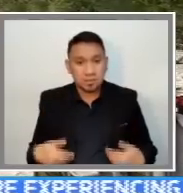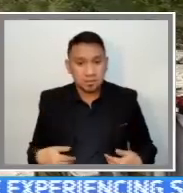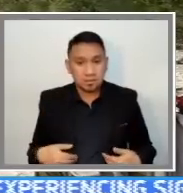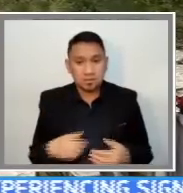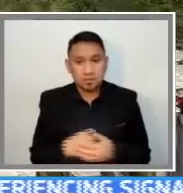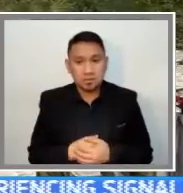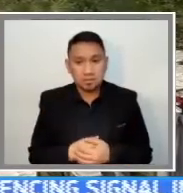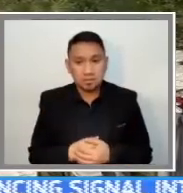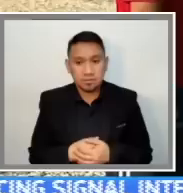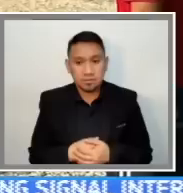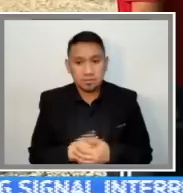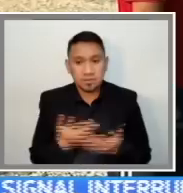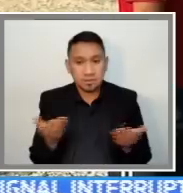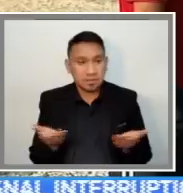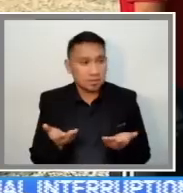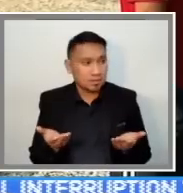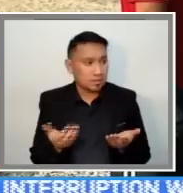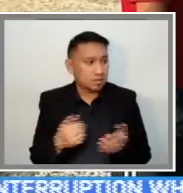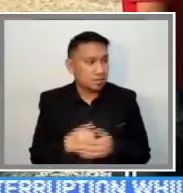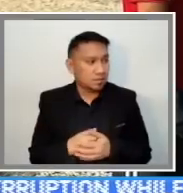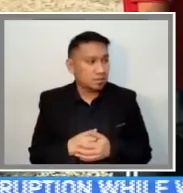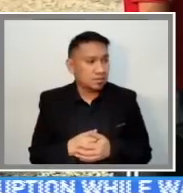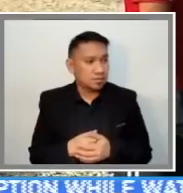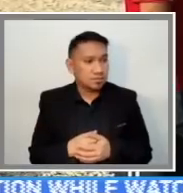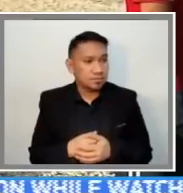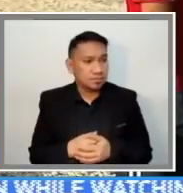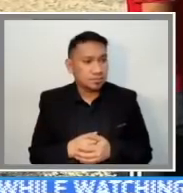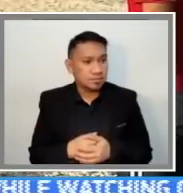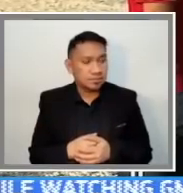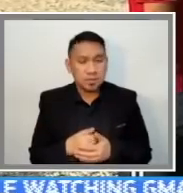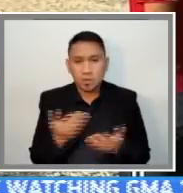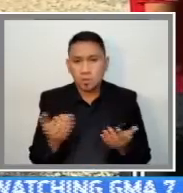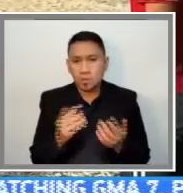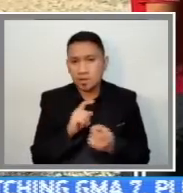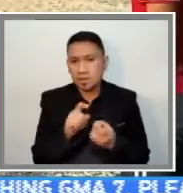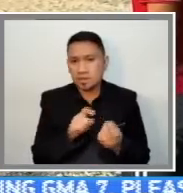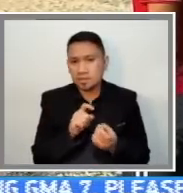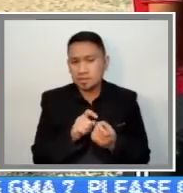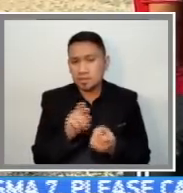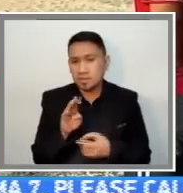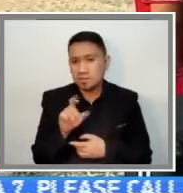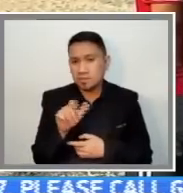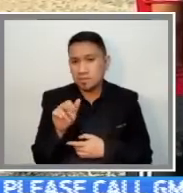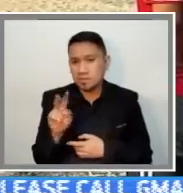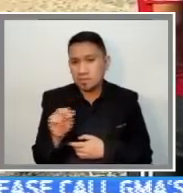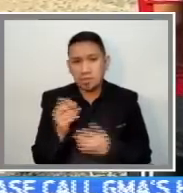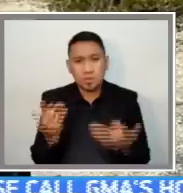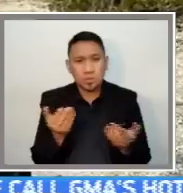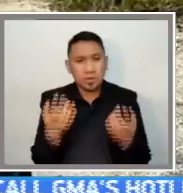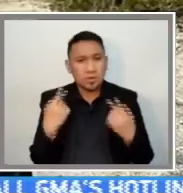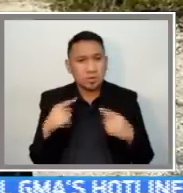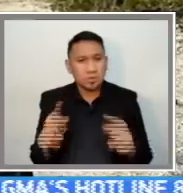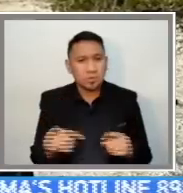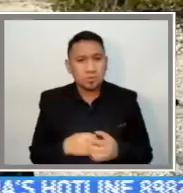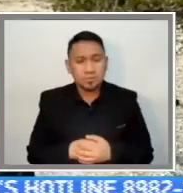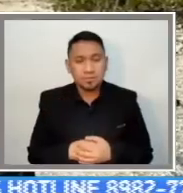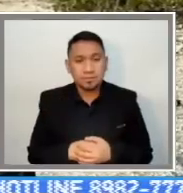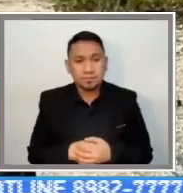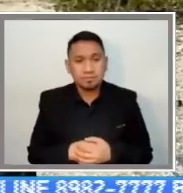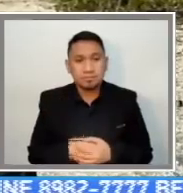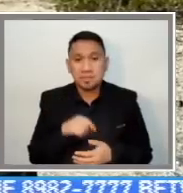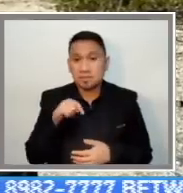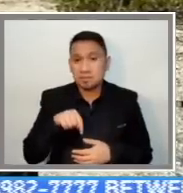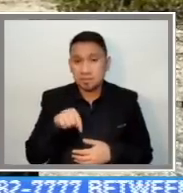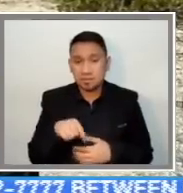na andito na walang pagkakakilala po. Saan po eksakto sa Basilan? Kung nanonood sila, saan sila pupunta? Opo, dito po sa